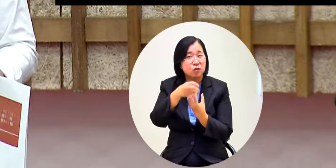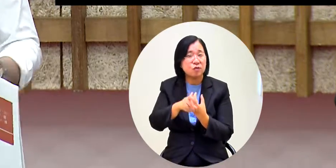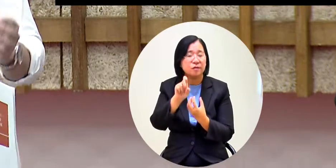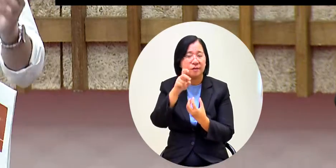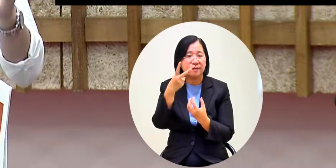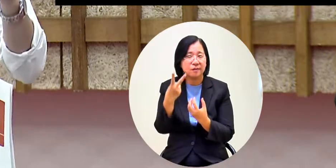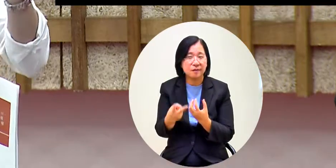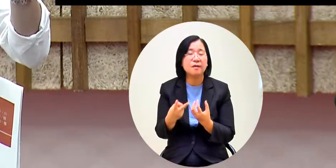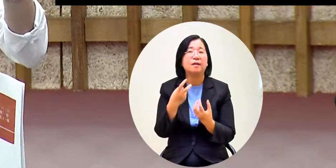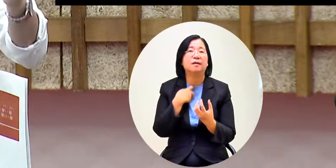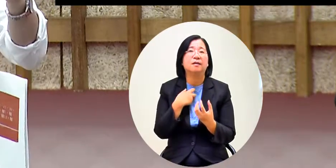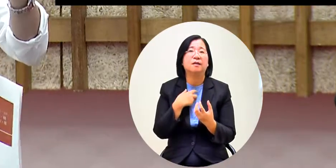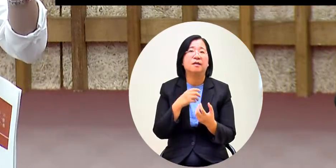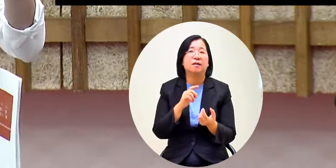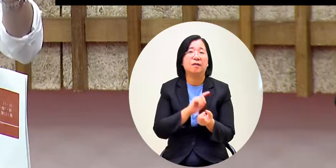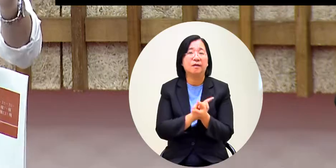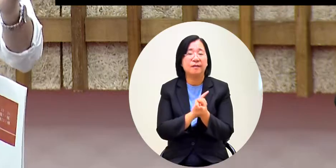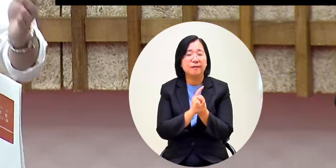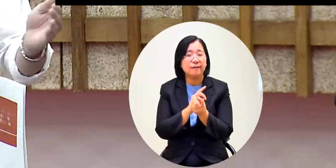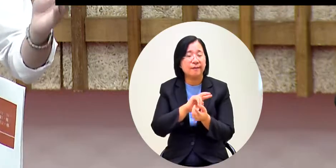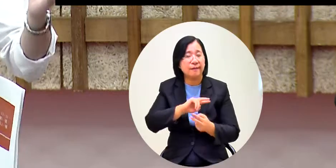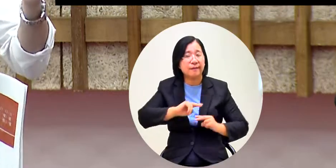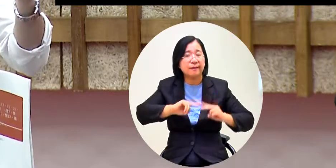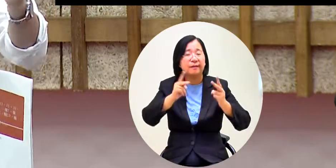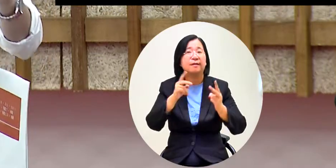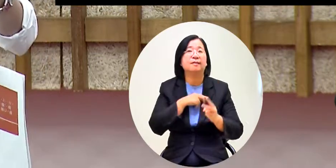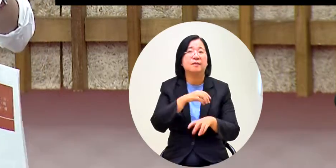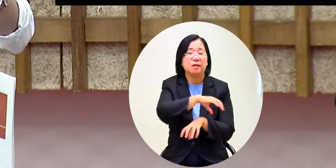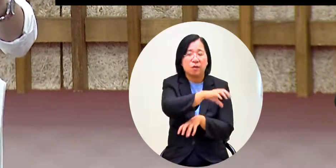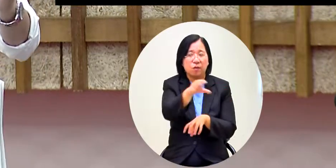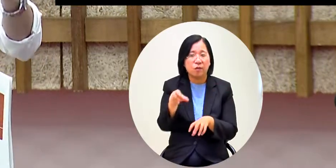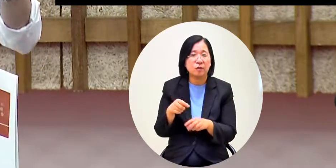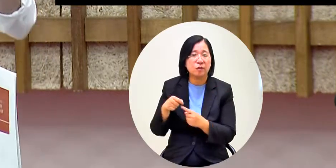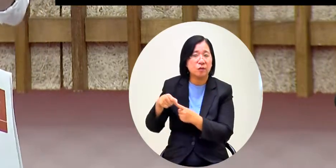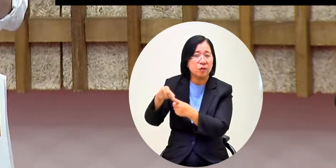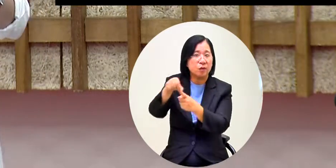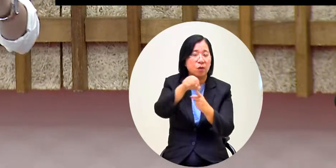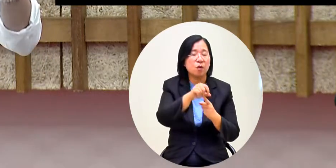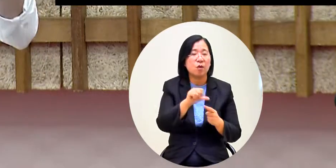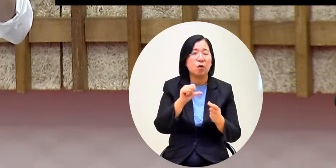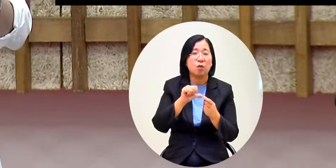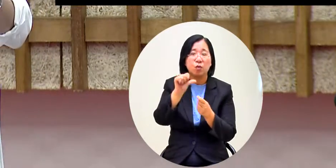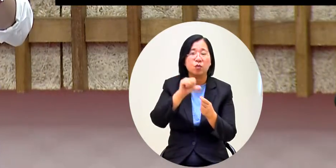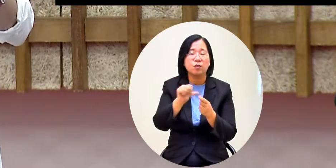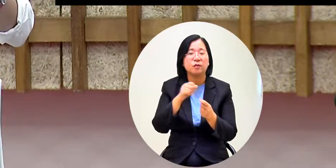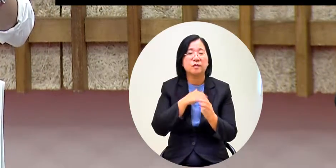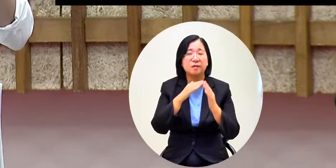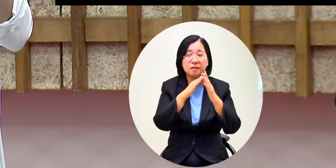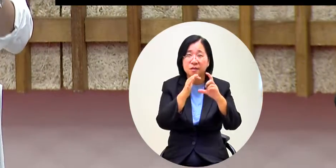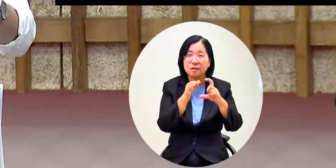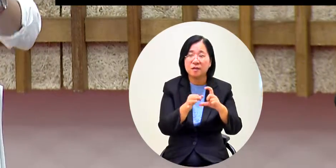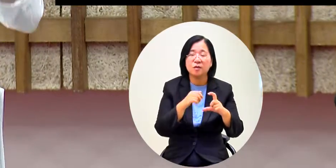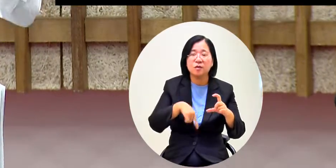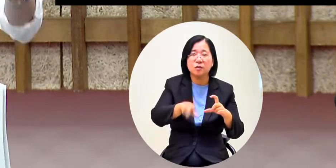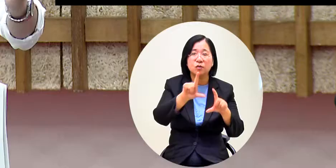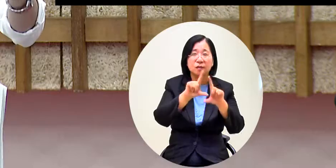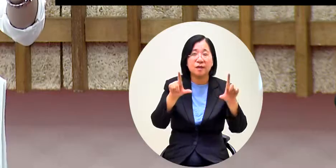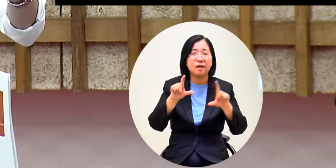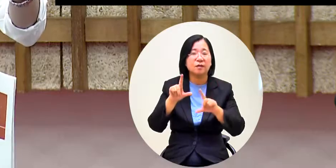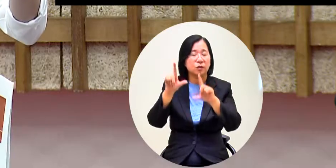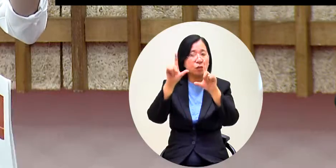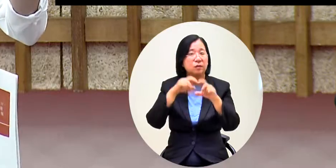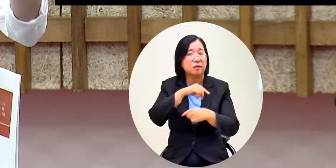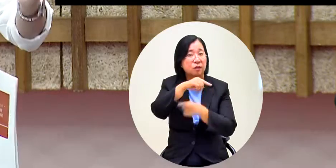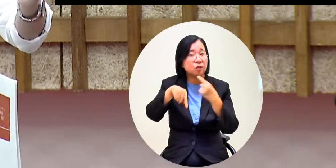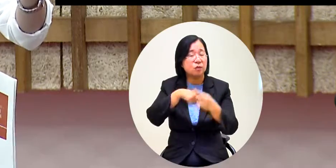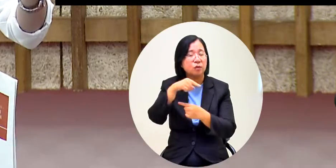公车，从目前中仑的这个终点，再绕进五甲路，绕进市区，绕进大东的转运站，绕进